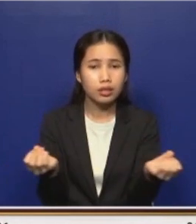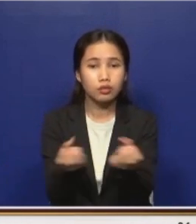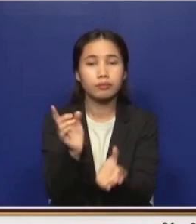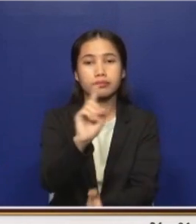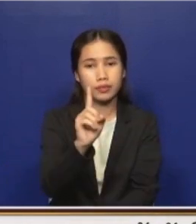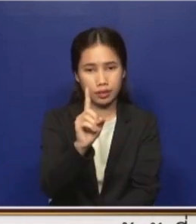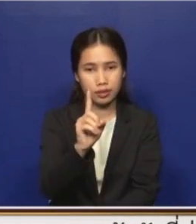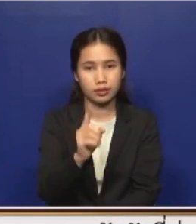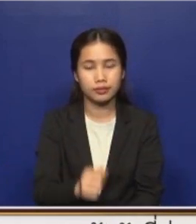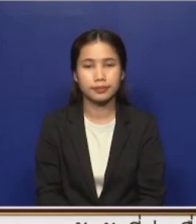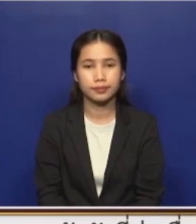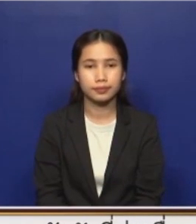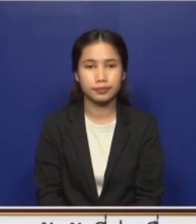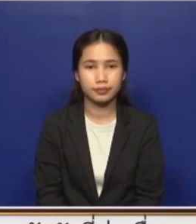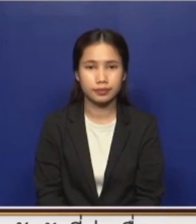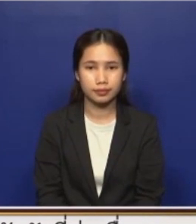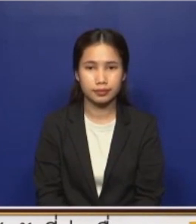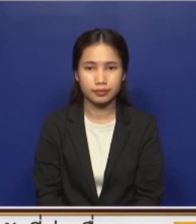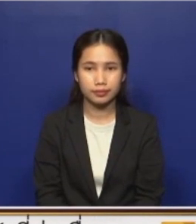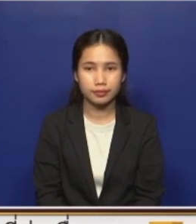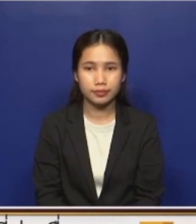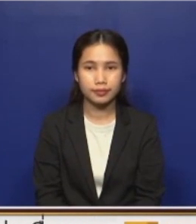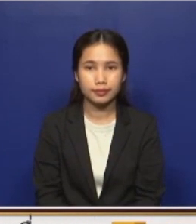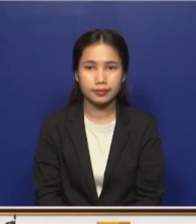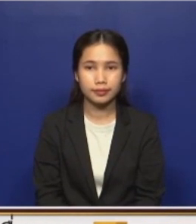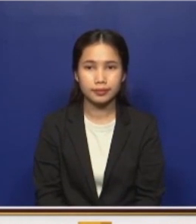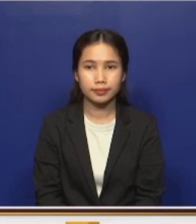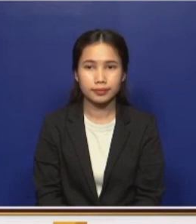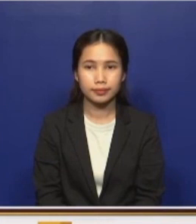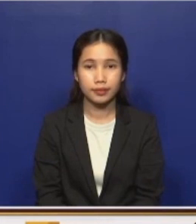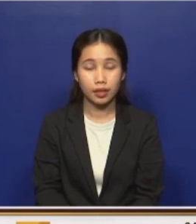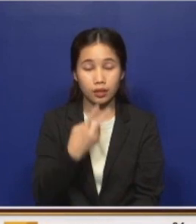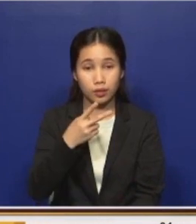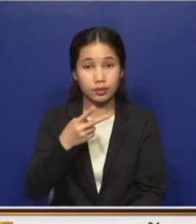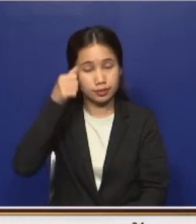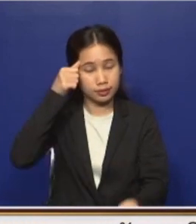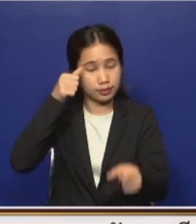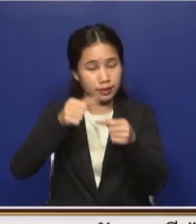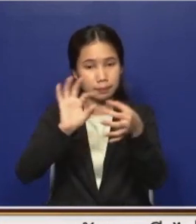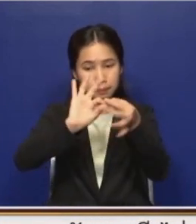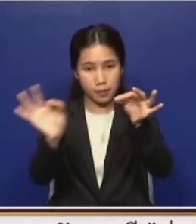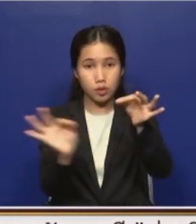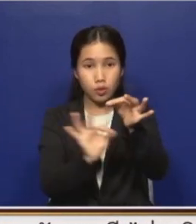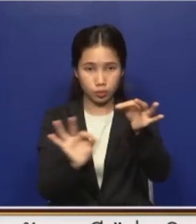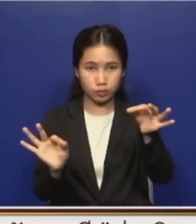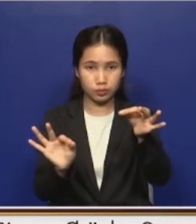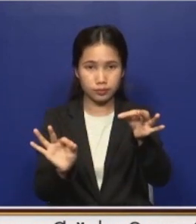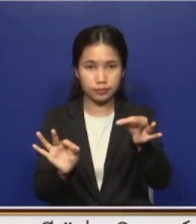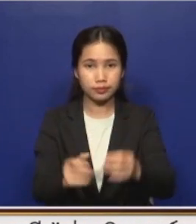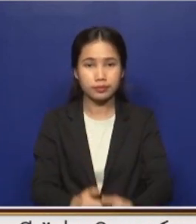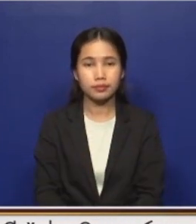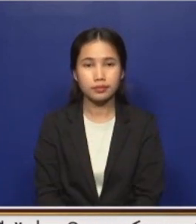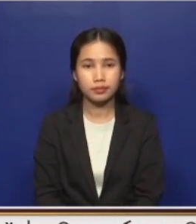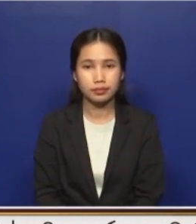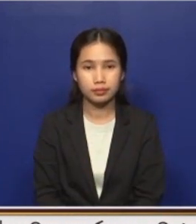ถูกเชือดลมหายใจเหมือนเอามีดปาดคอหอยอย่างเงี้ยฮะทางธุรกิจและการทำมา